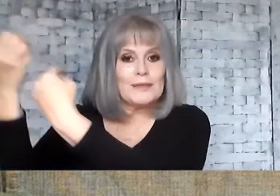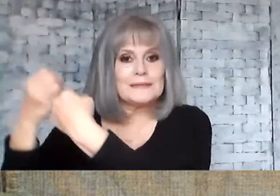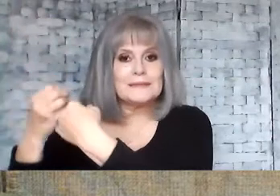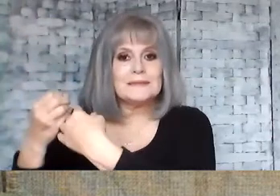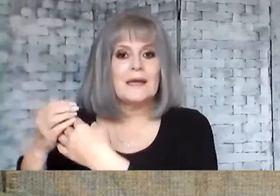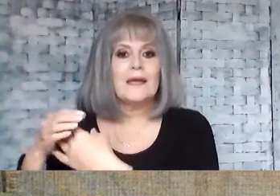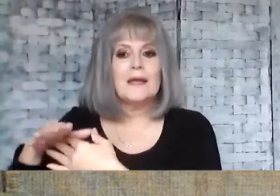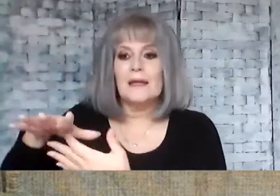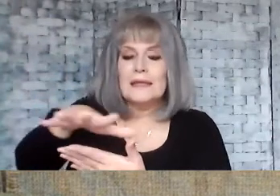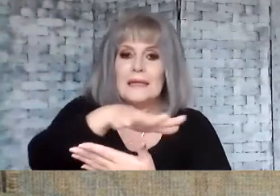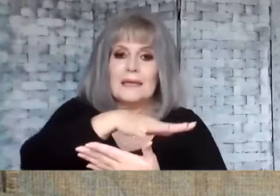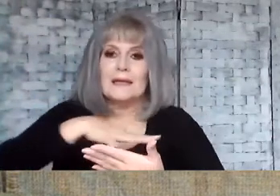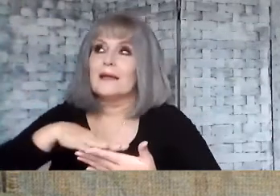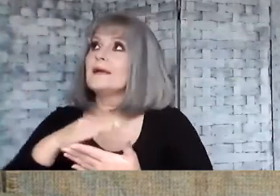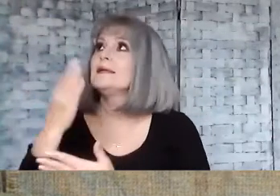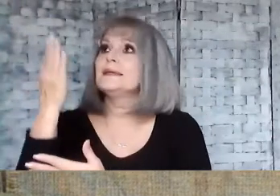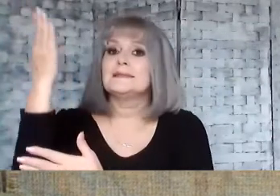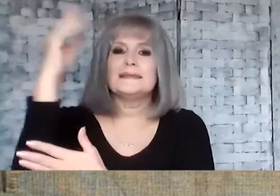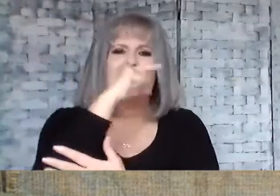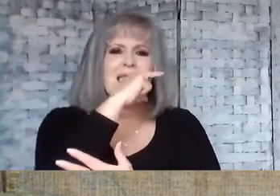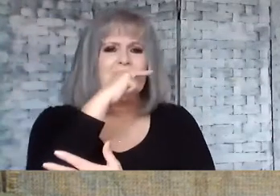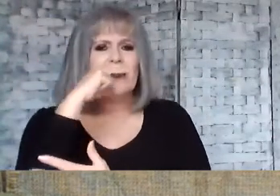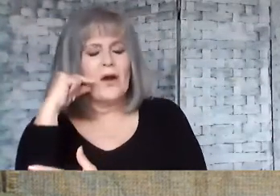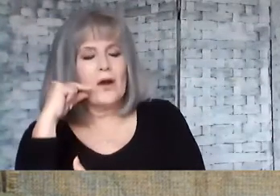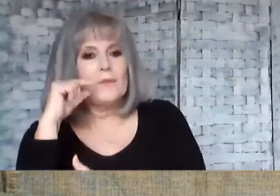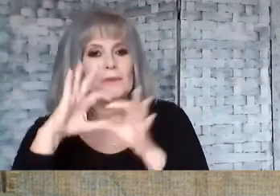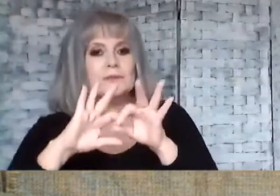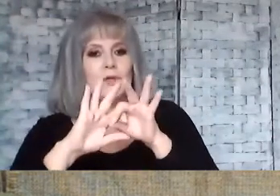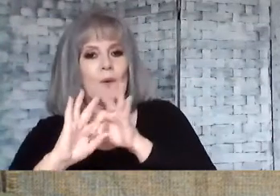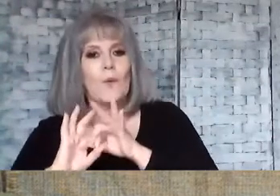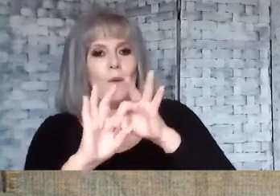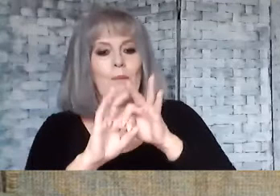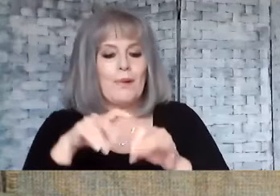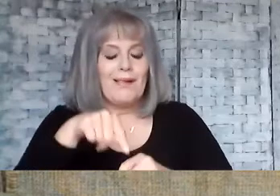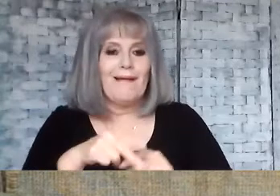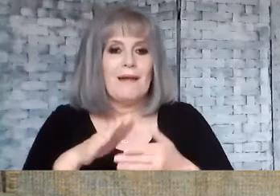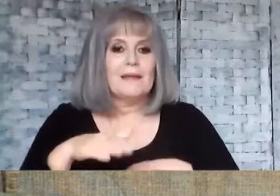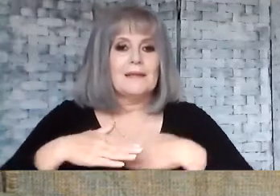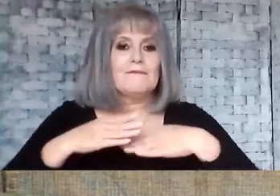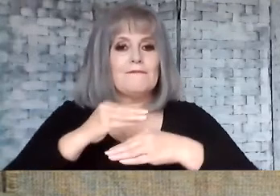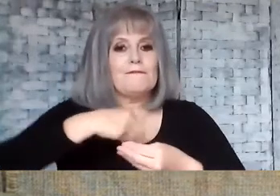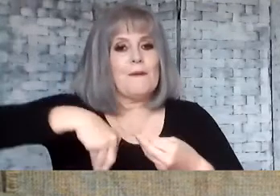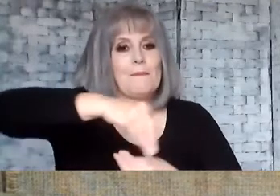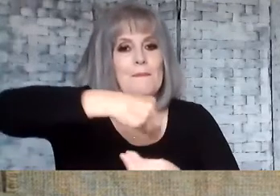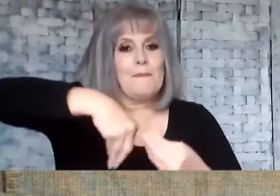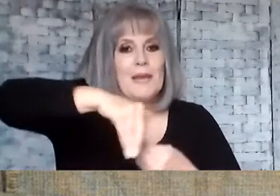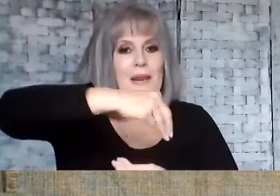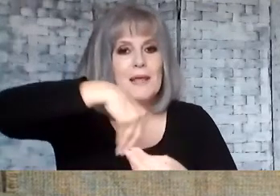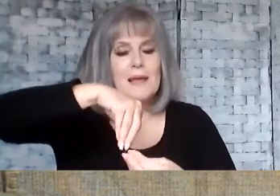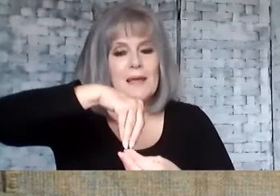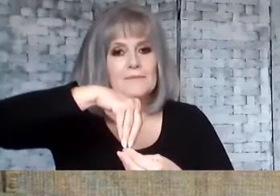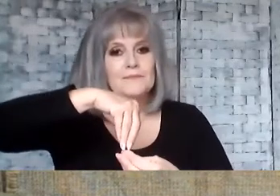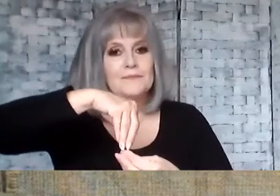sy heerlikheid. Hier is sy naam. Sy naam is gekoppel aan hierdie familie. Hierdie mense wat